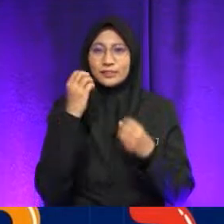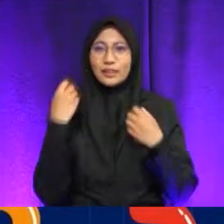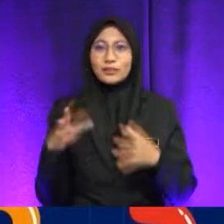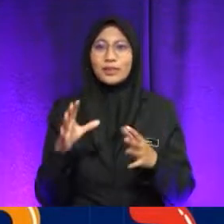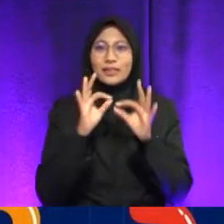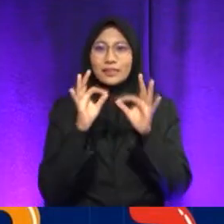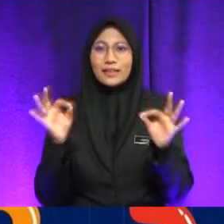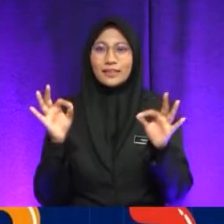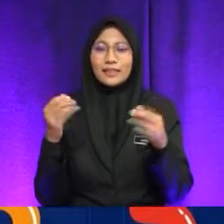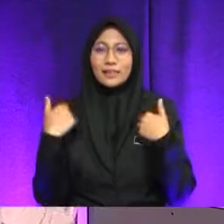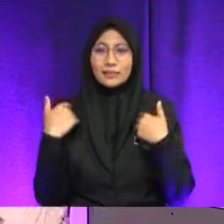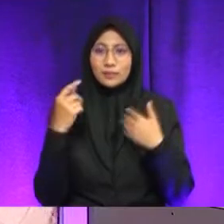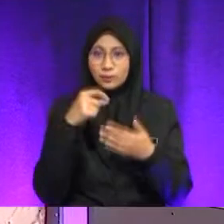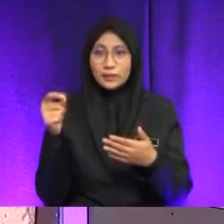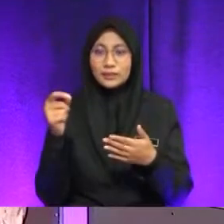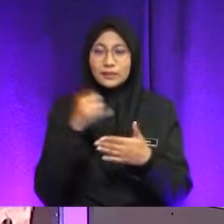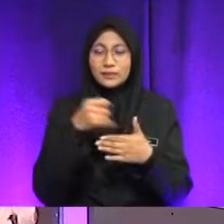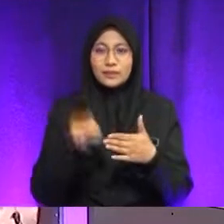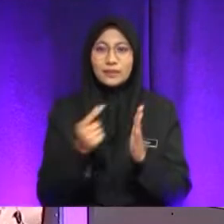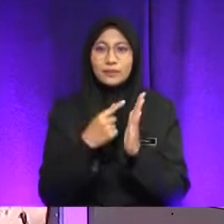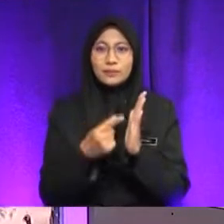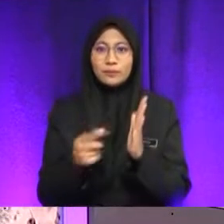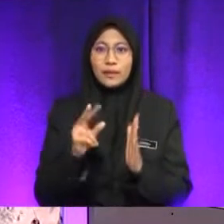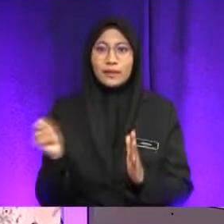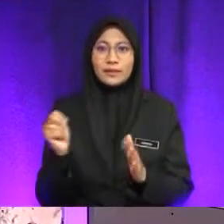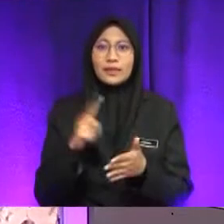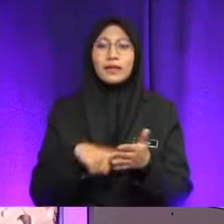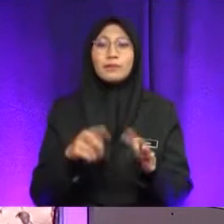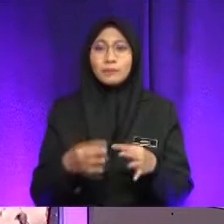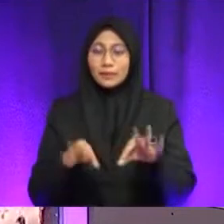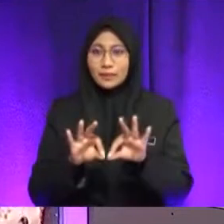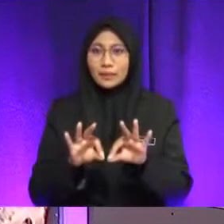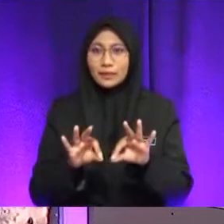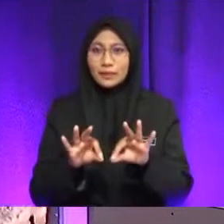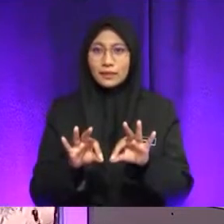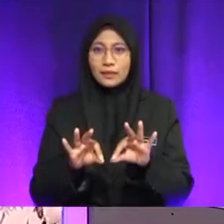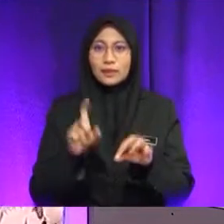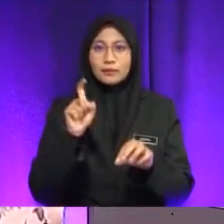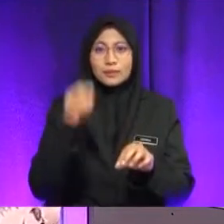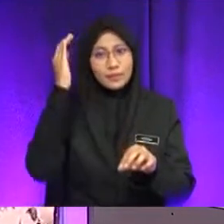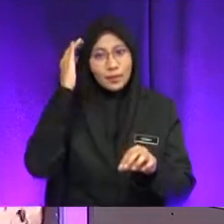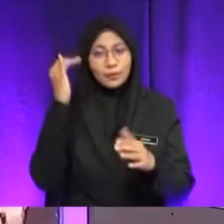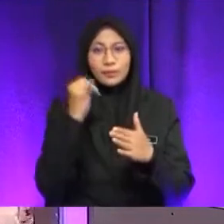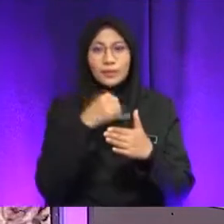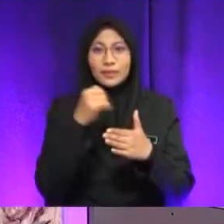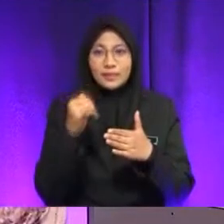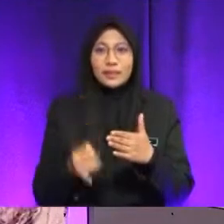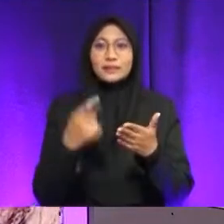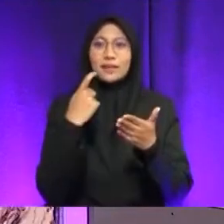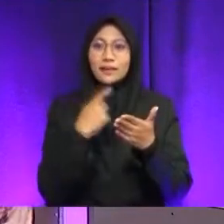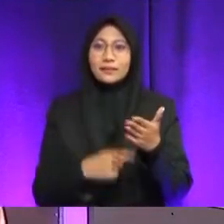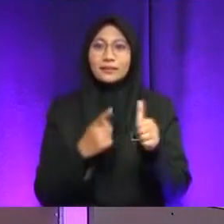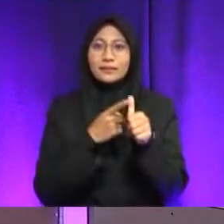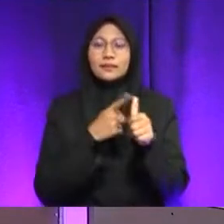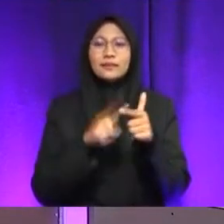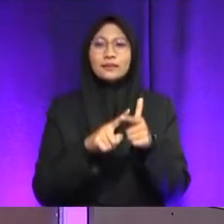Ingatkan smule tadi apabila melibatkan dan gubahan apa yang penting ialah murid perlu tahu indeks harga dan pemberat ya sekarang